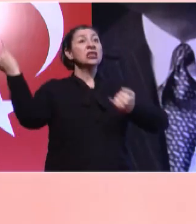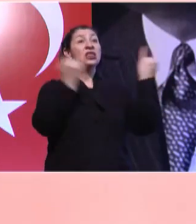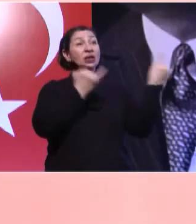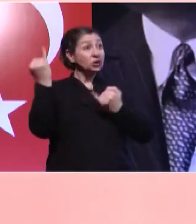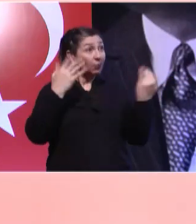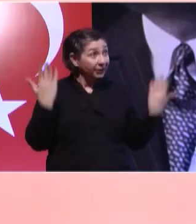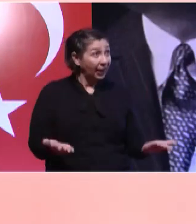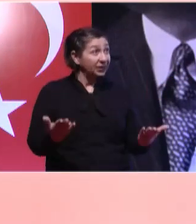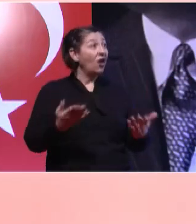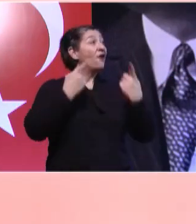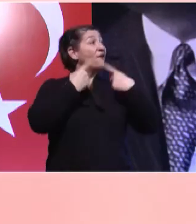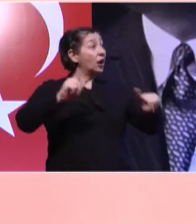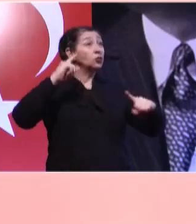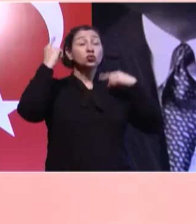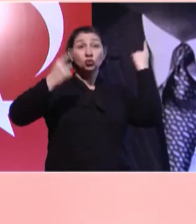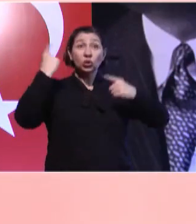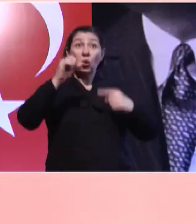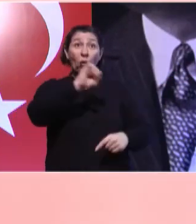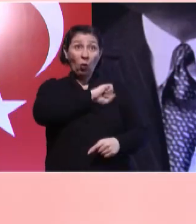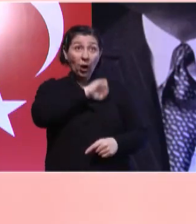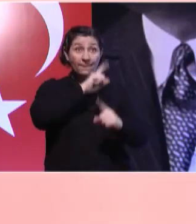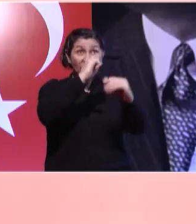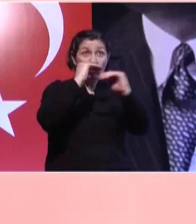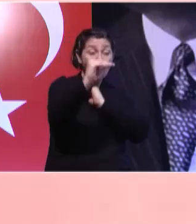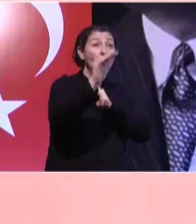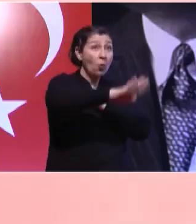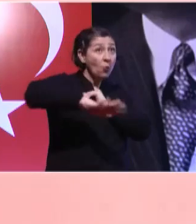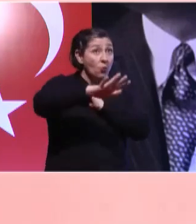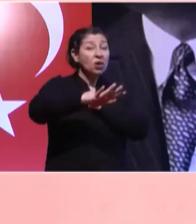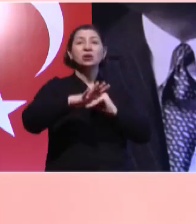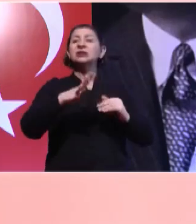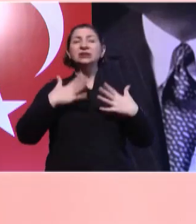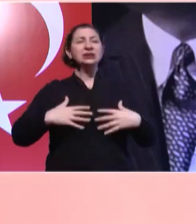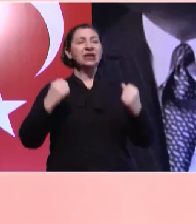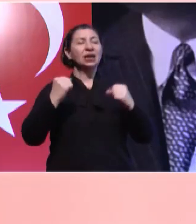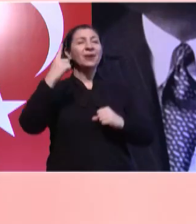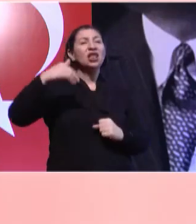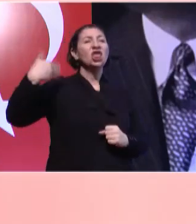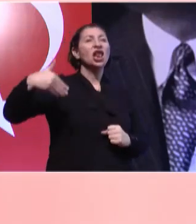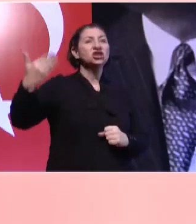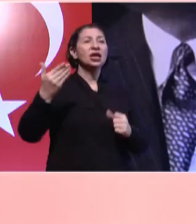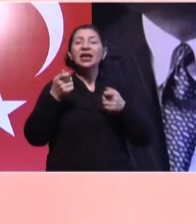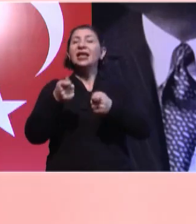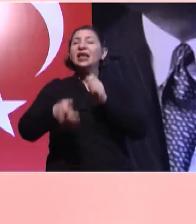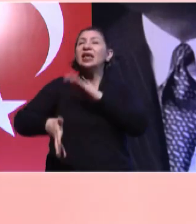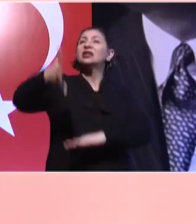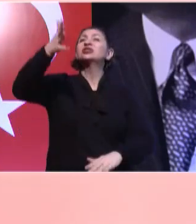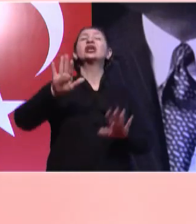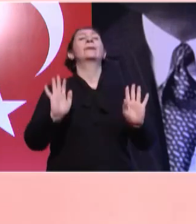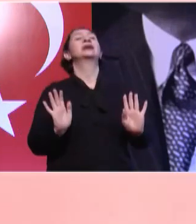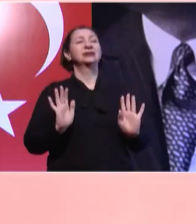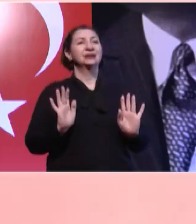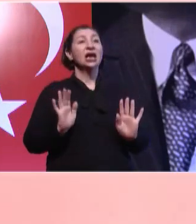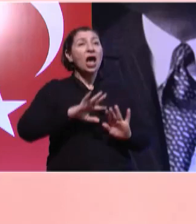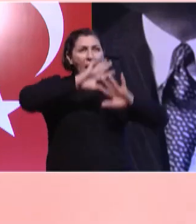Tartışmaktan, farklı düşüncelerden korkan bir toplum sağlıklı bir gelecek inşa edemez. Her